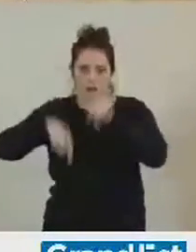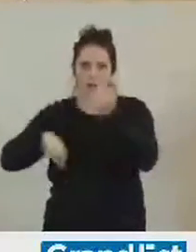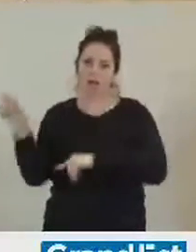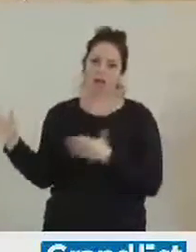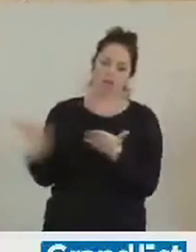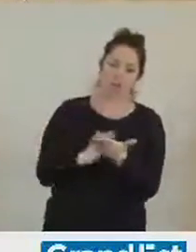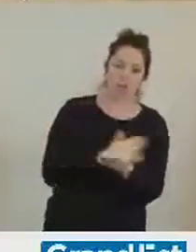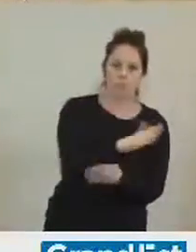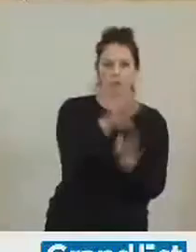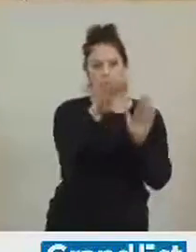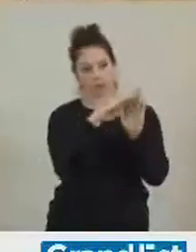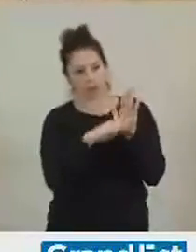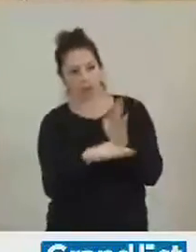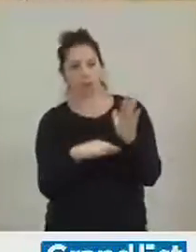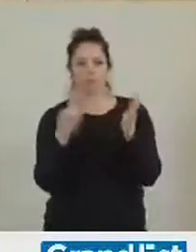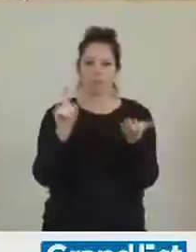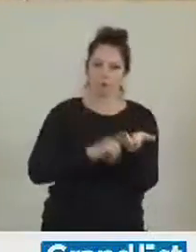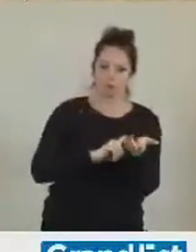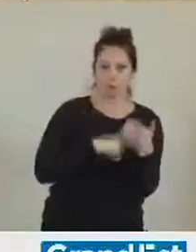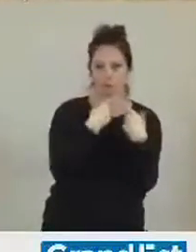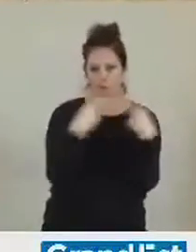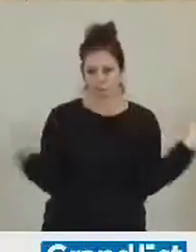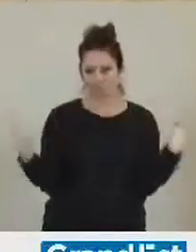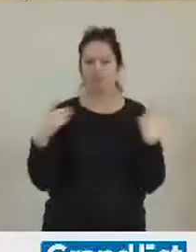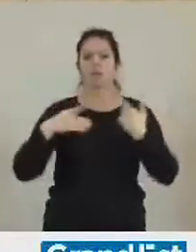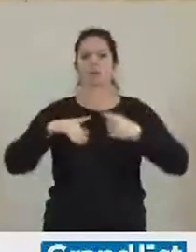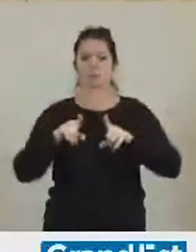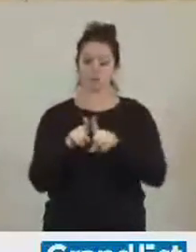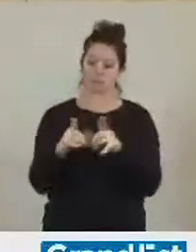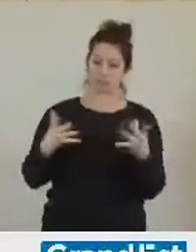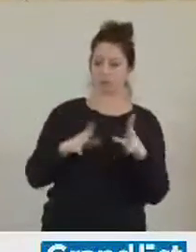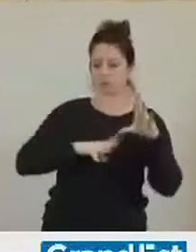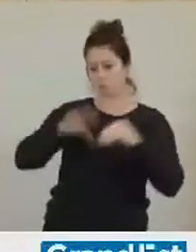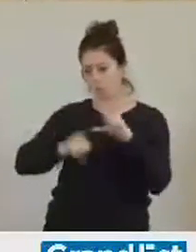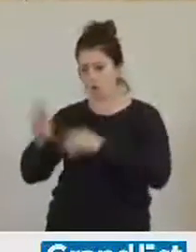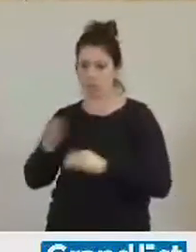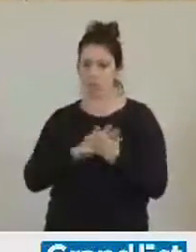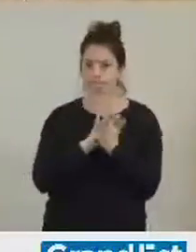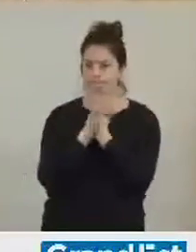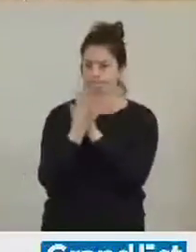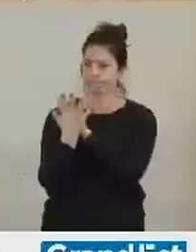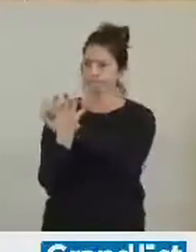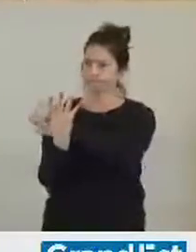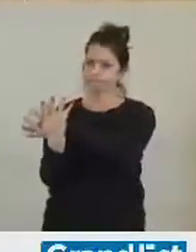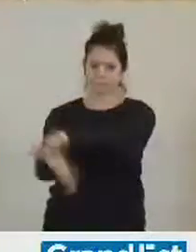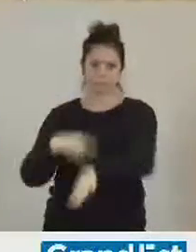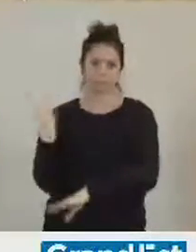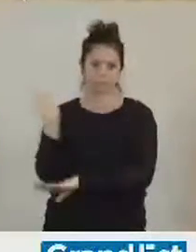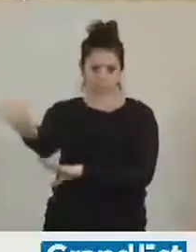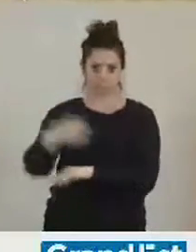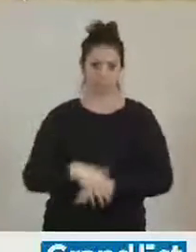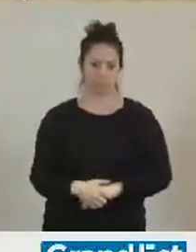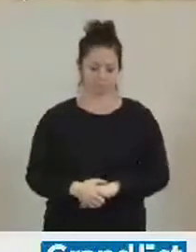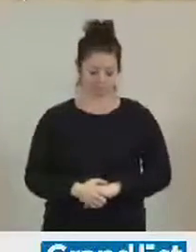son statut ou que ses origines. Enfin, une population également en perpétuelle mutation. La philosophie qui est